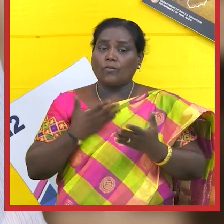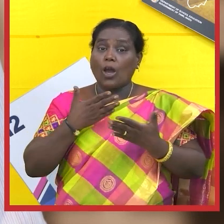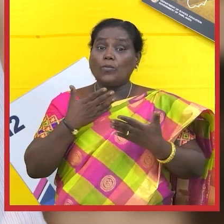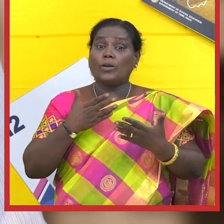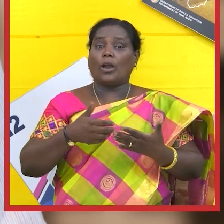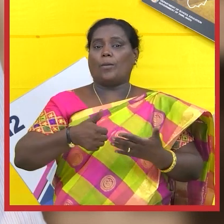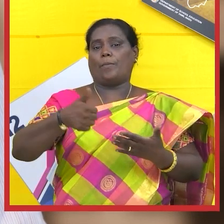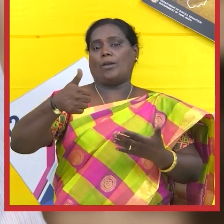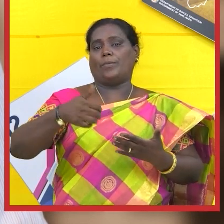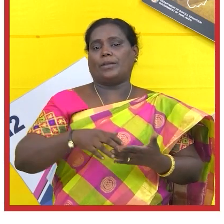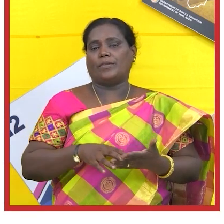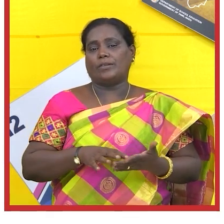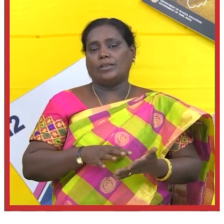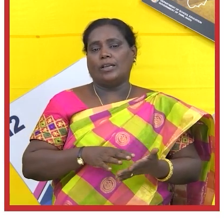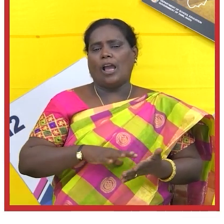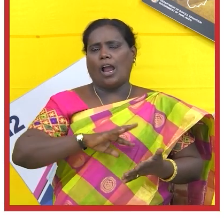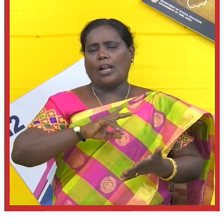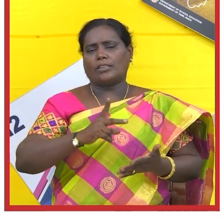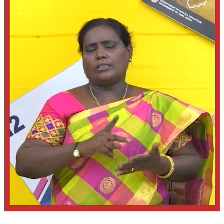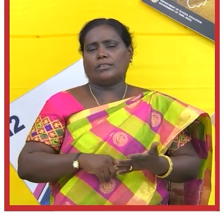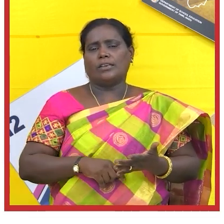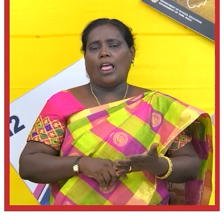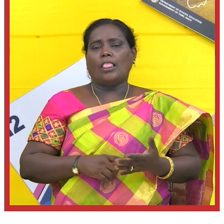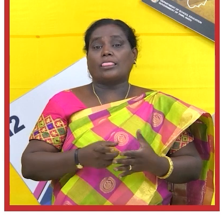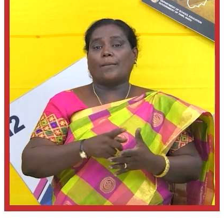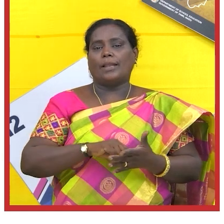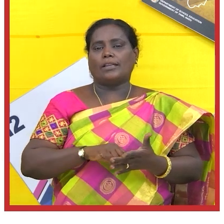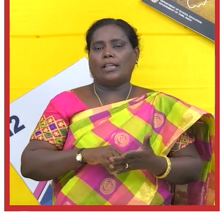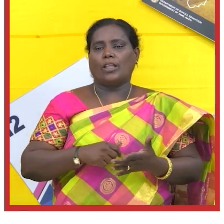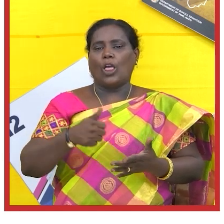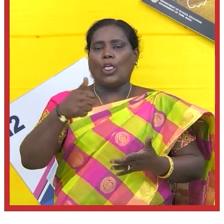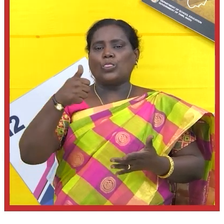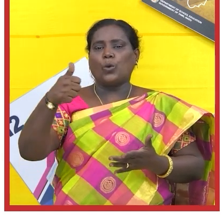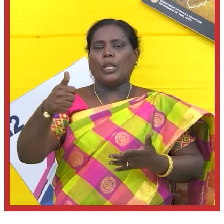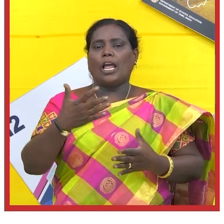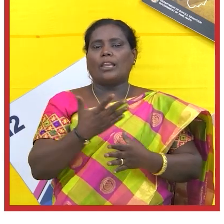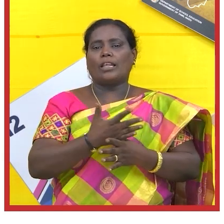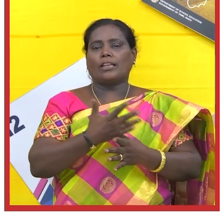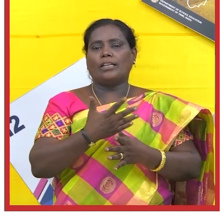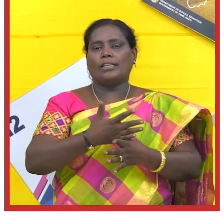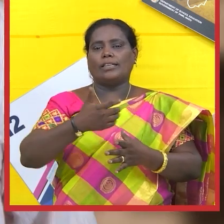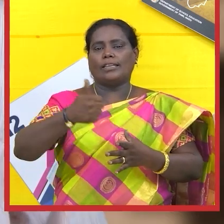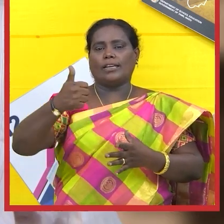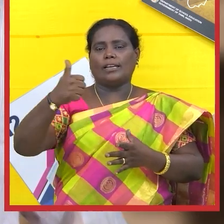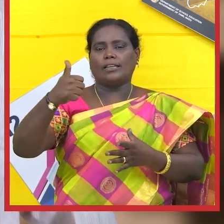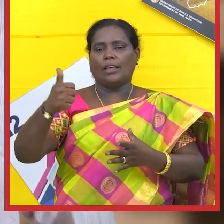மிக முக்கியமானவர். அடுத்து, தமிழ்நாட்டிலே தொழிலாளர்களினுடைய வாழ்க்கையிலே எவ்வாறு முன்னேற்றங்கள் ஏற்படுகிறது